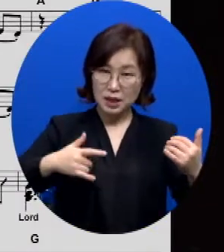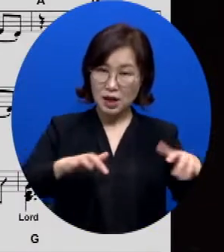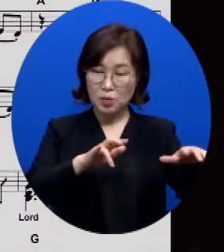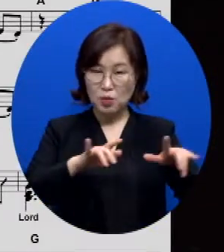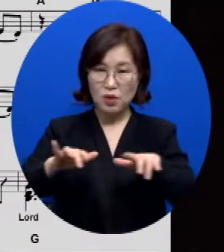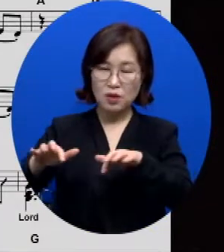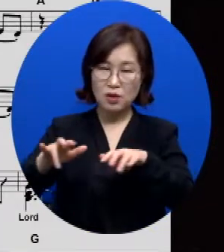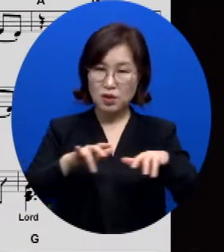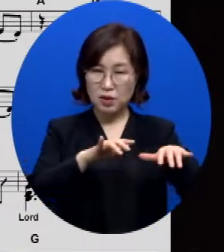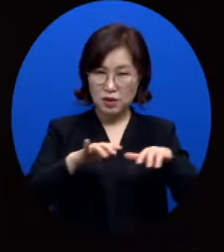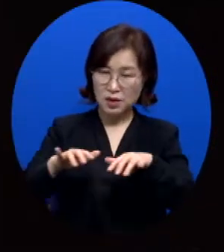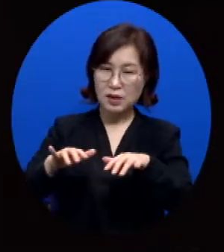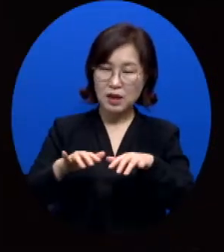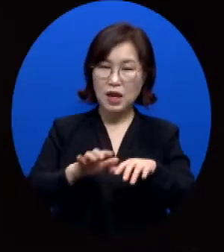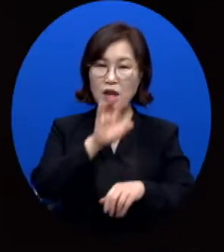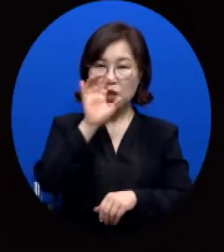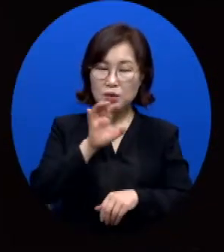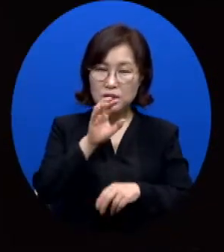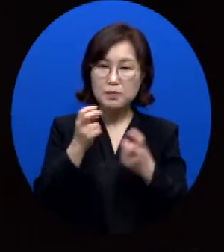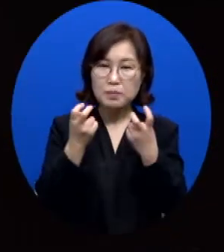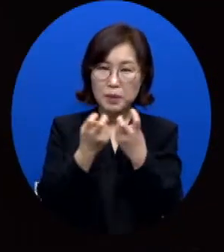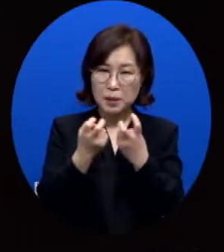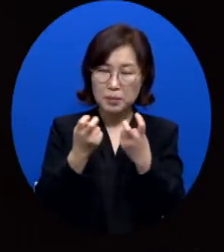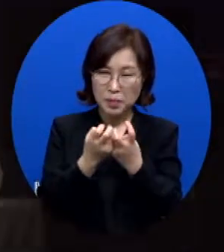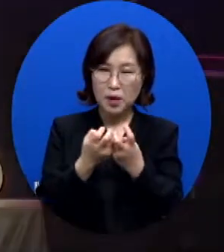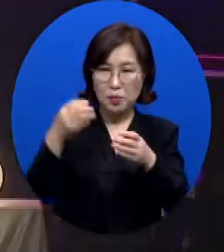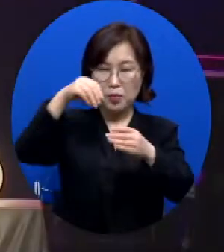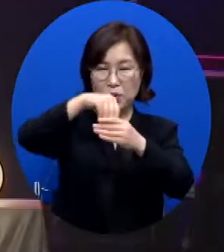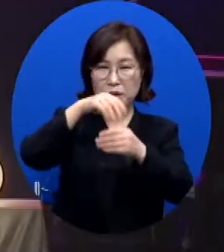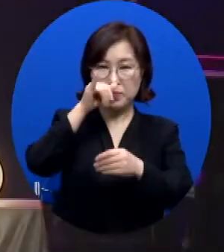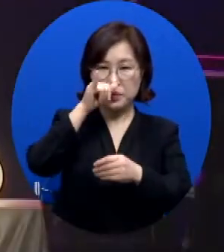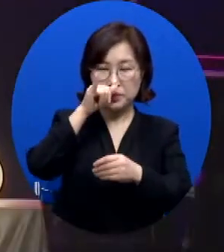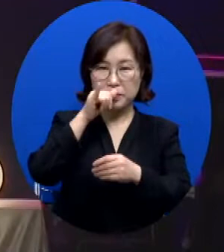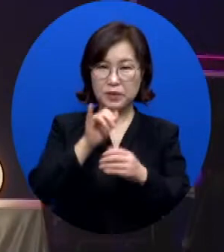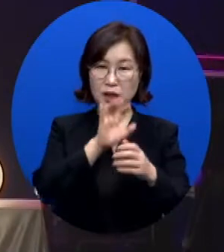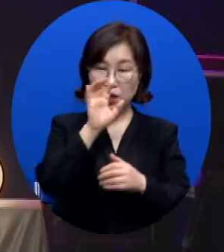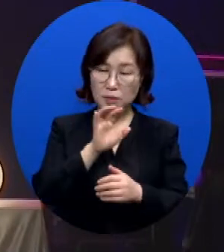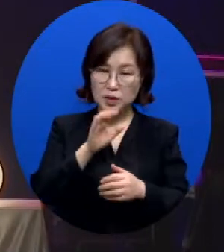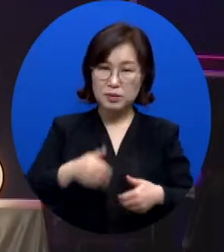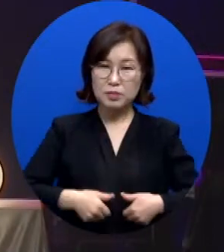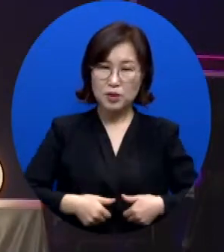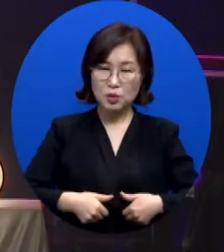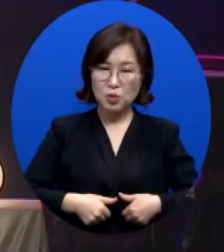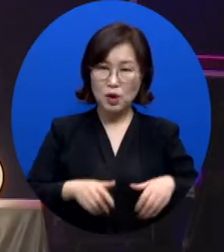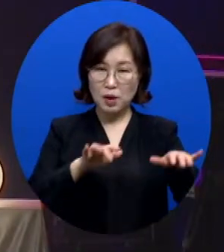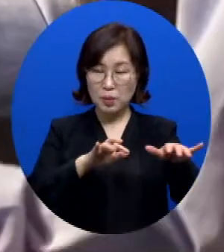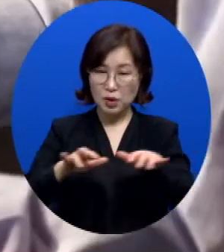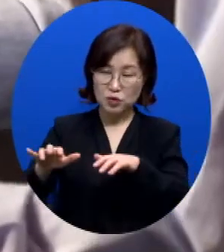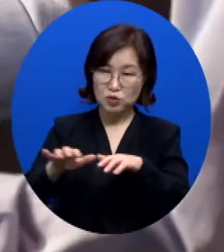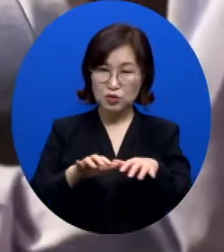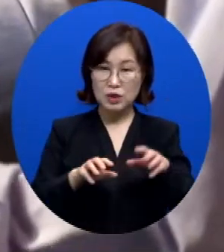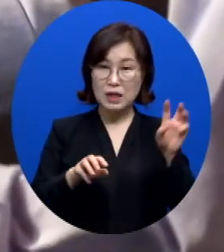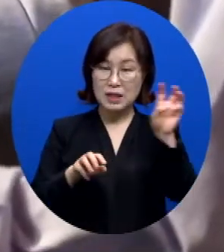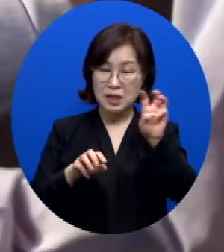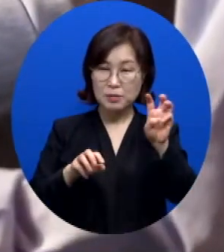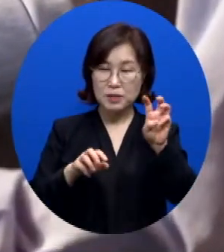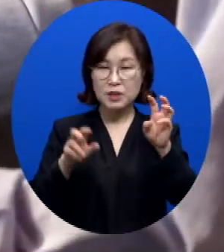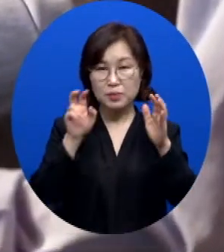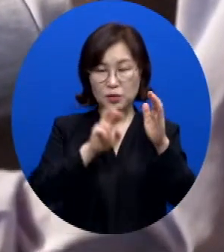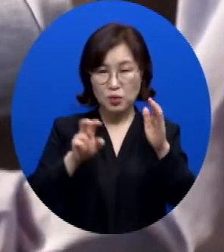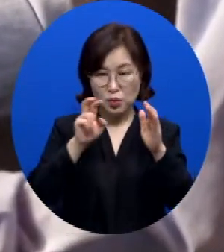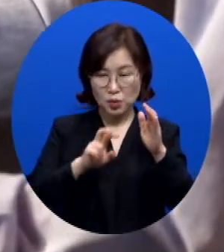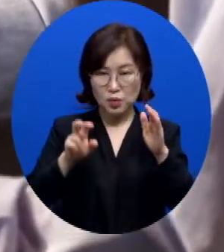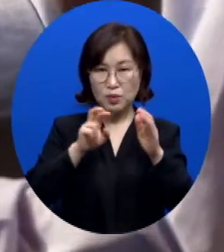등 악기 세션별 연습 방법을 준비했습니다. 연습 때 활용할 수 있는 반주 30곡도 백성예술대 학생들